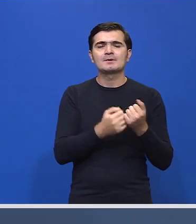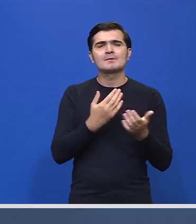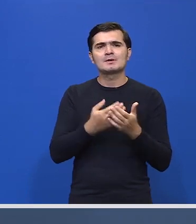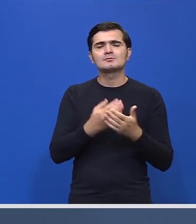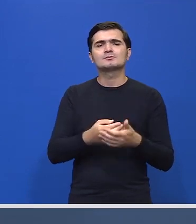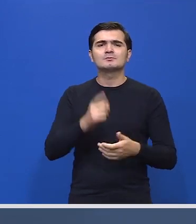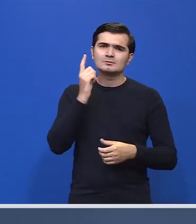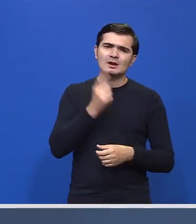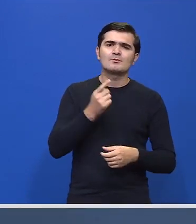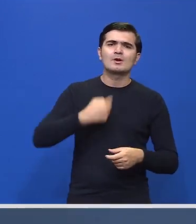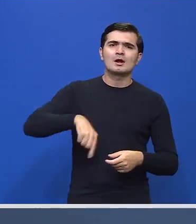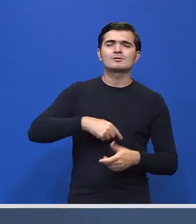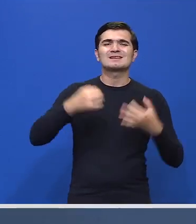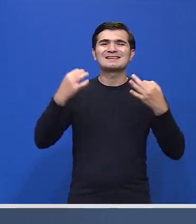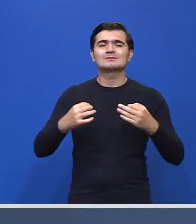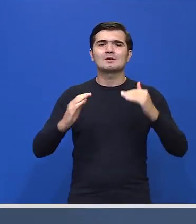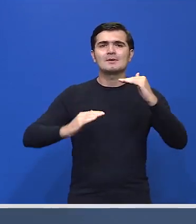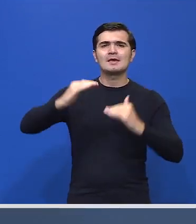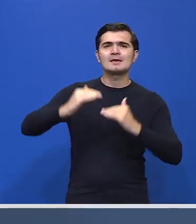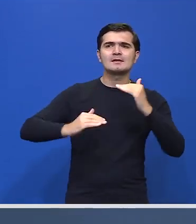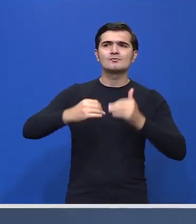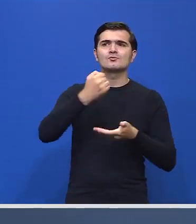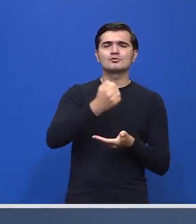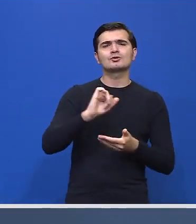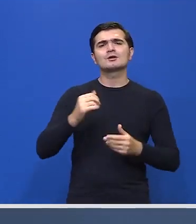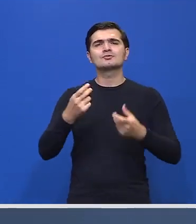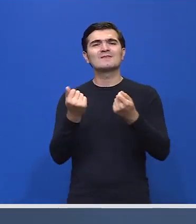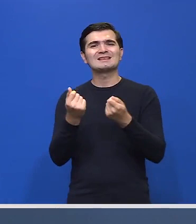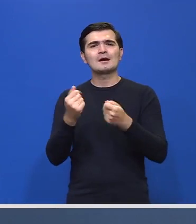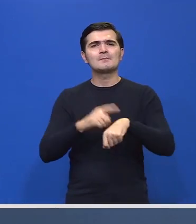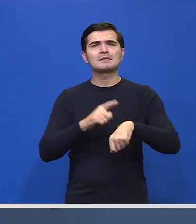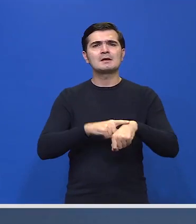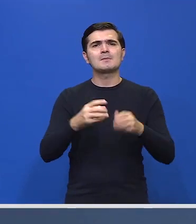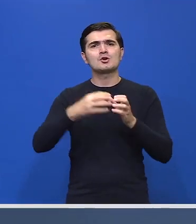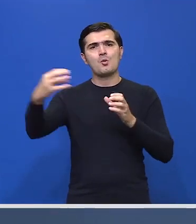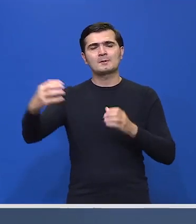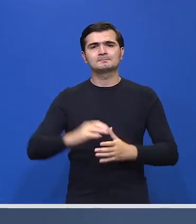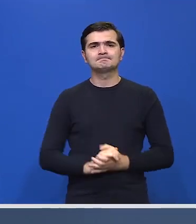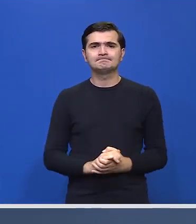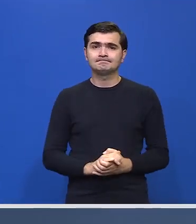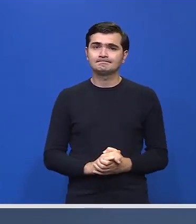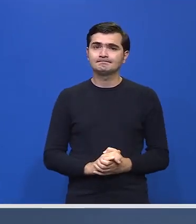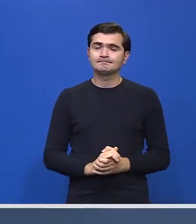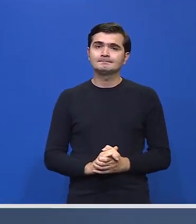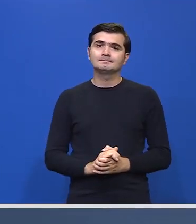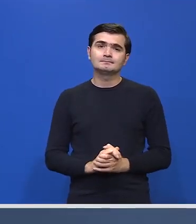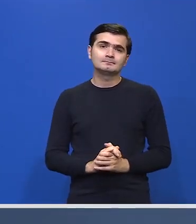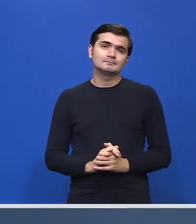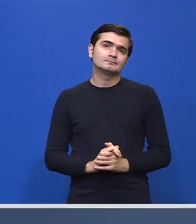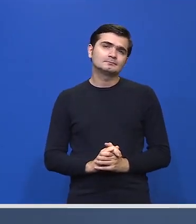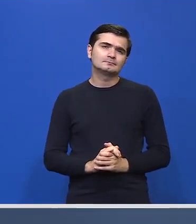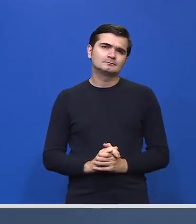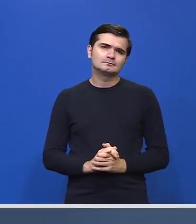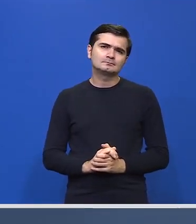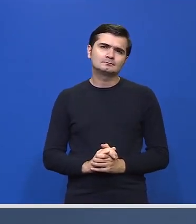asigurare a unui echilibru fiscal bugetar pe termen mediu și lung. În